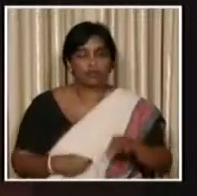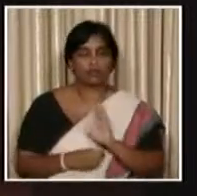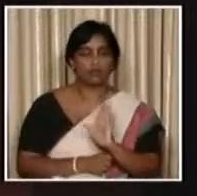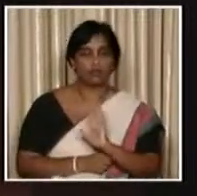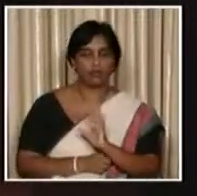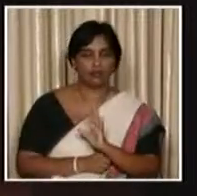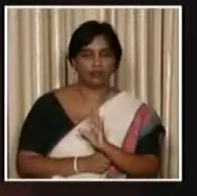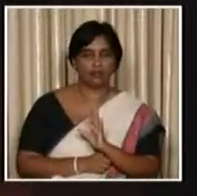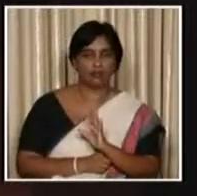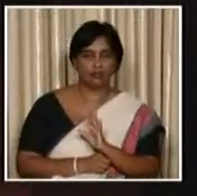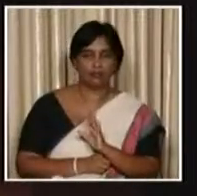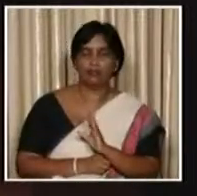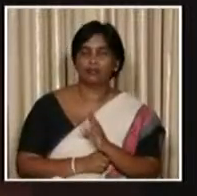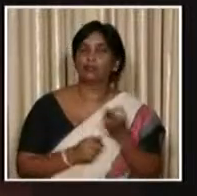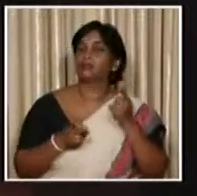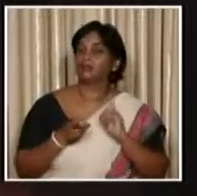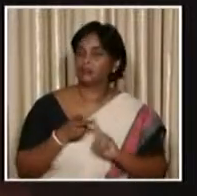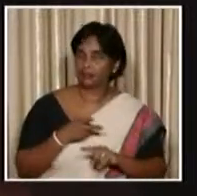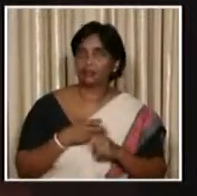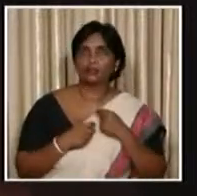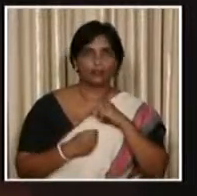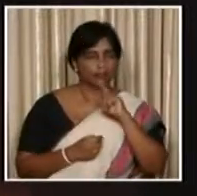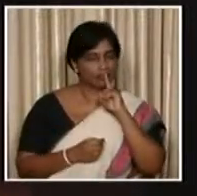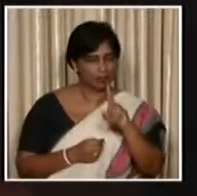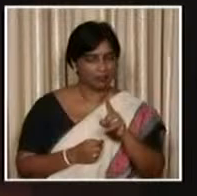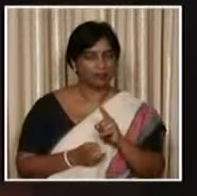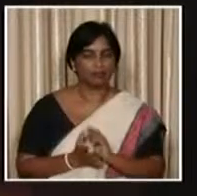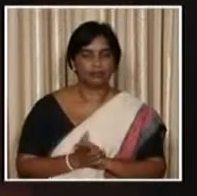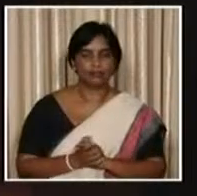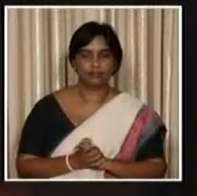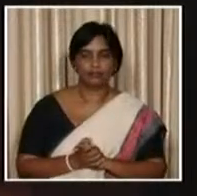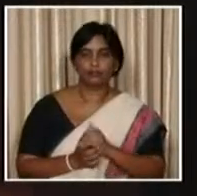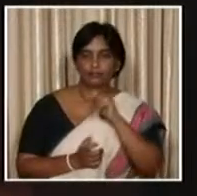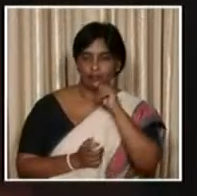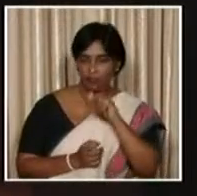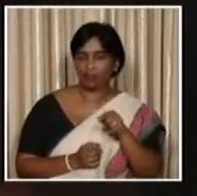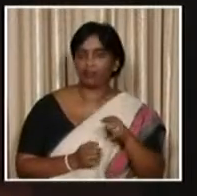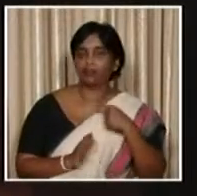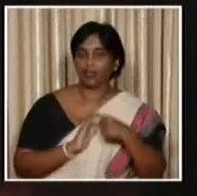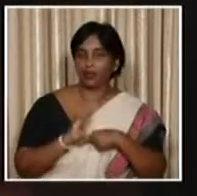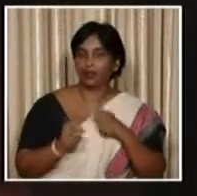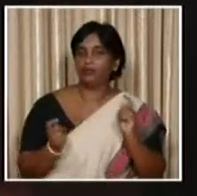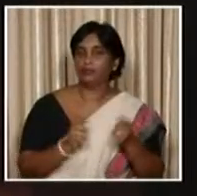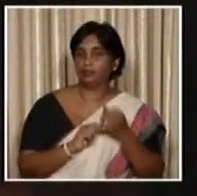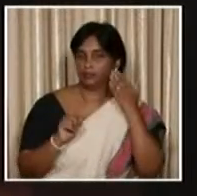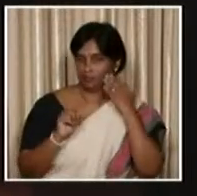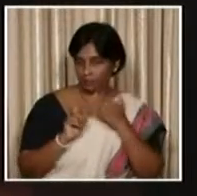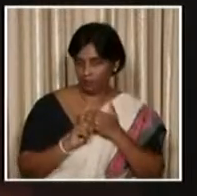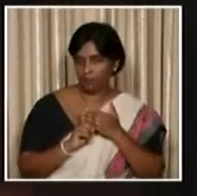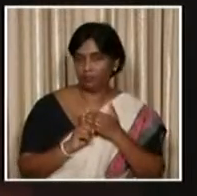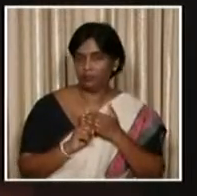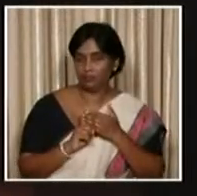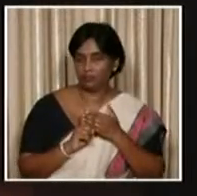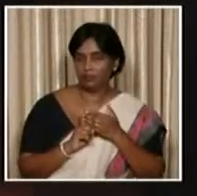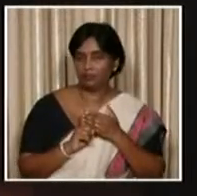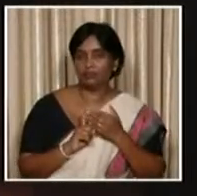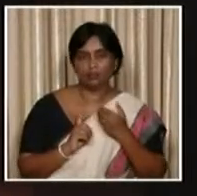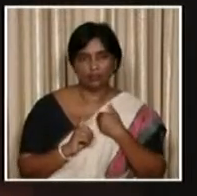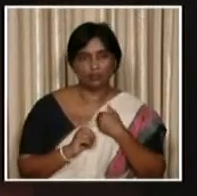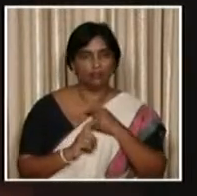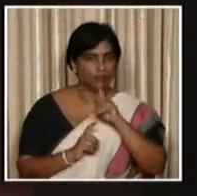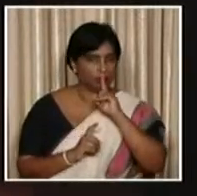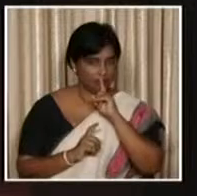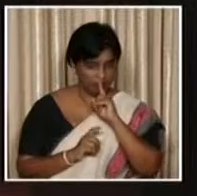කරගන්න එපා. අනික් කාරණාව මම කියන්න කැමති ඇත්ත වශයෙන්ම ශ්‍රී ලංකා ක්‍රිකට් පිළිබඳව මම